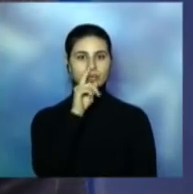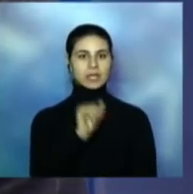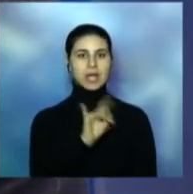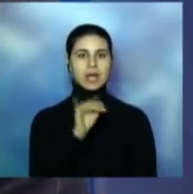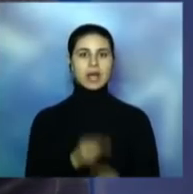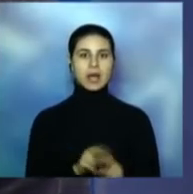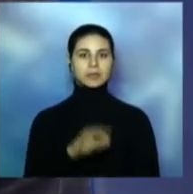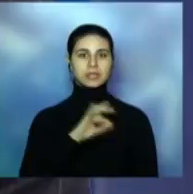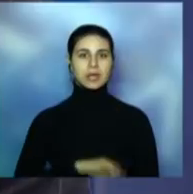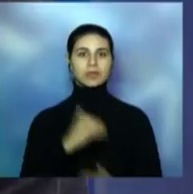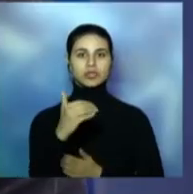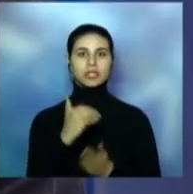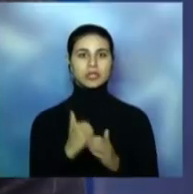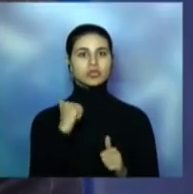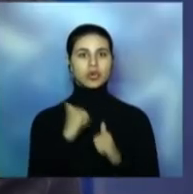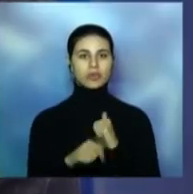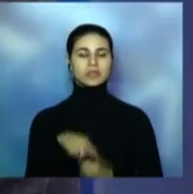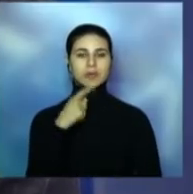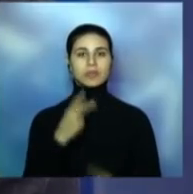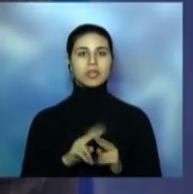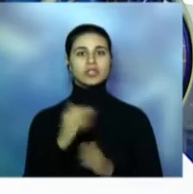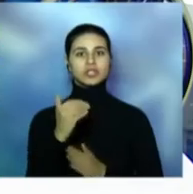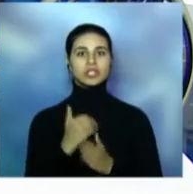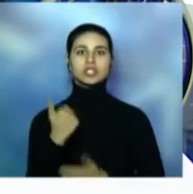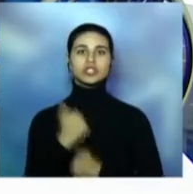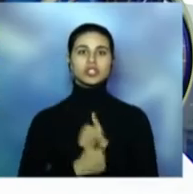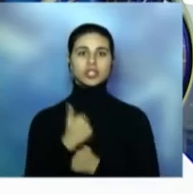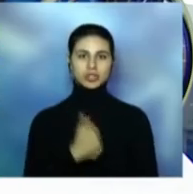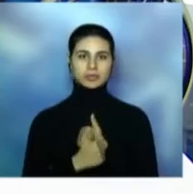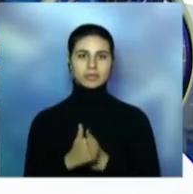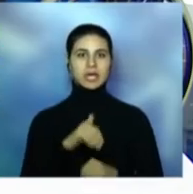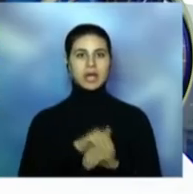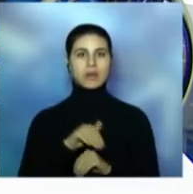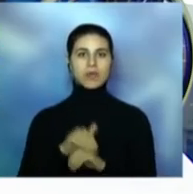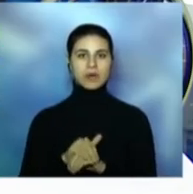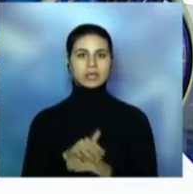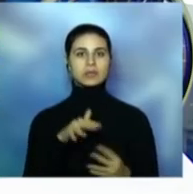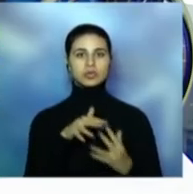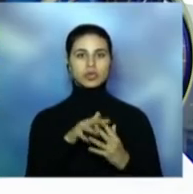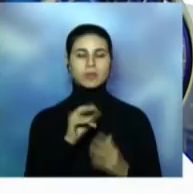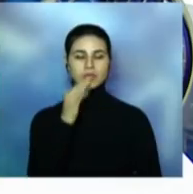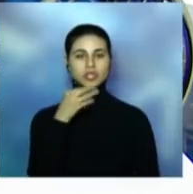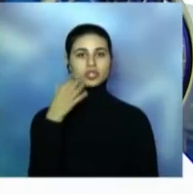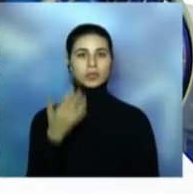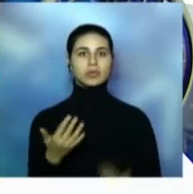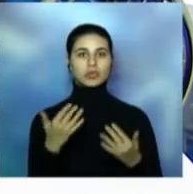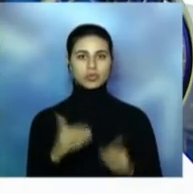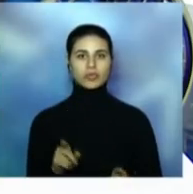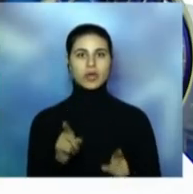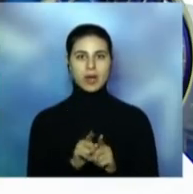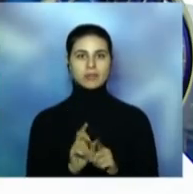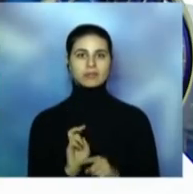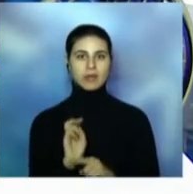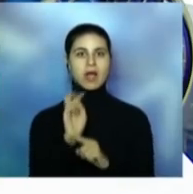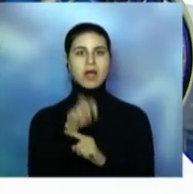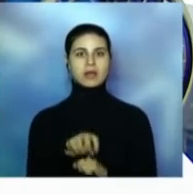გამო შედეგს ყოველთვის ვდებთ და ეს შედეგი შეჯიბრზე გამოვლენილი ბრძოლებია და შემდეგ უკვე პედესტალზე